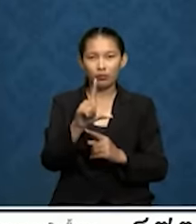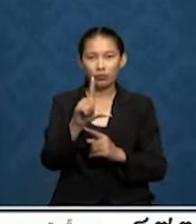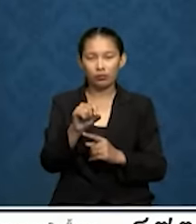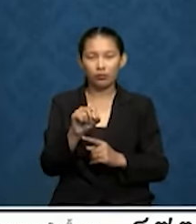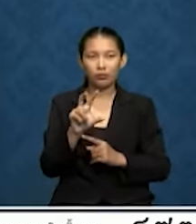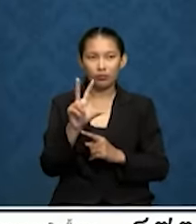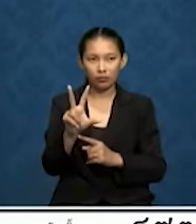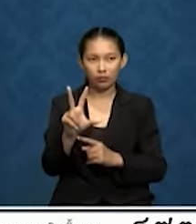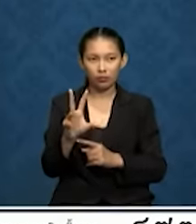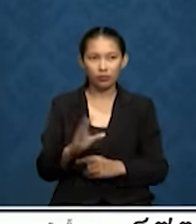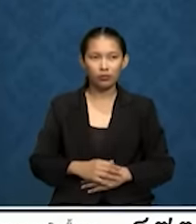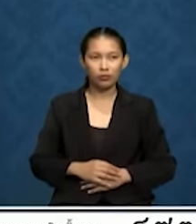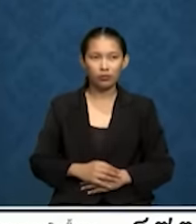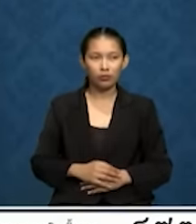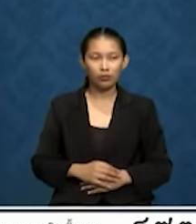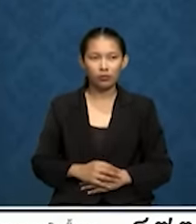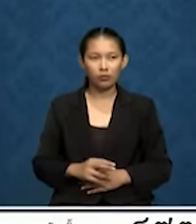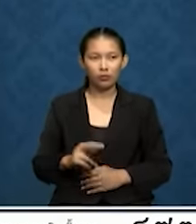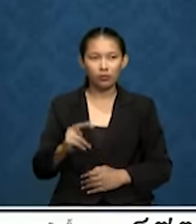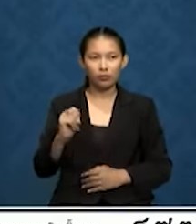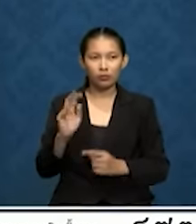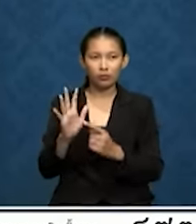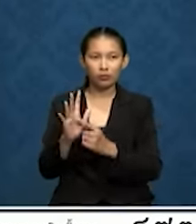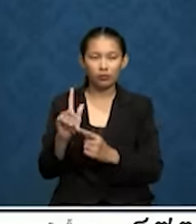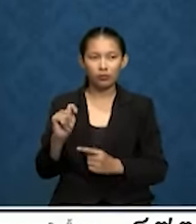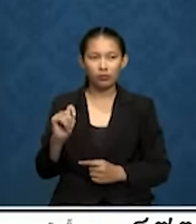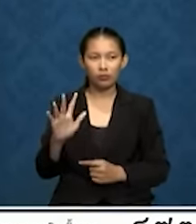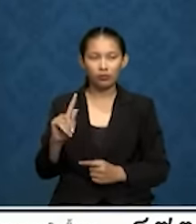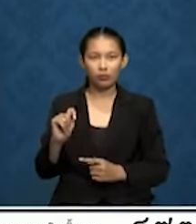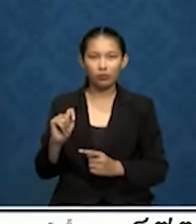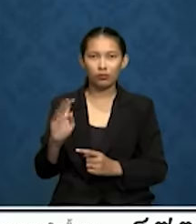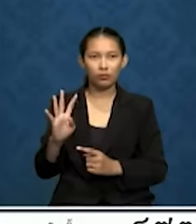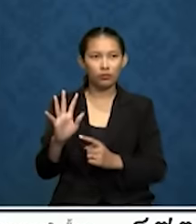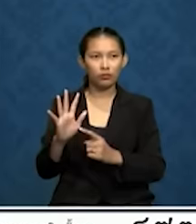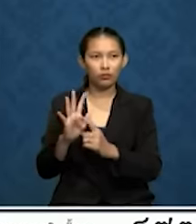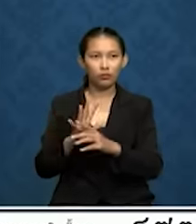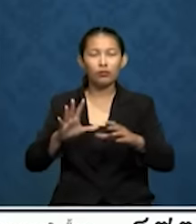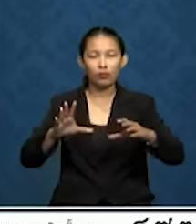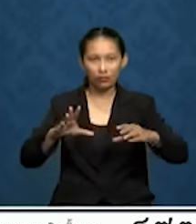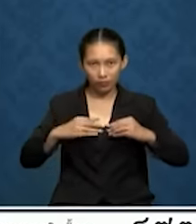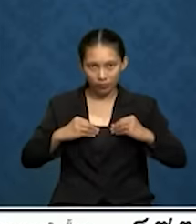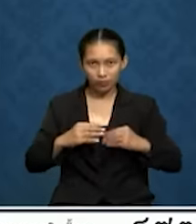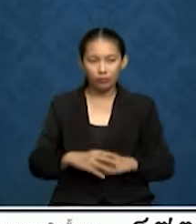123นายณชนนสีก่อเกื้อ เห็นชอบครับ